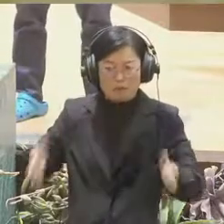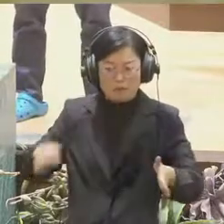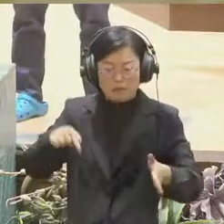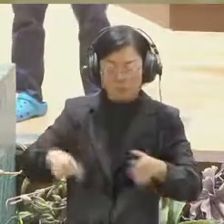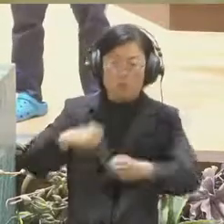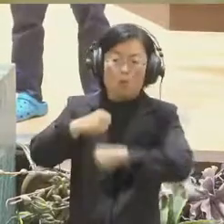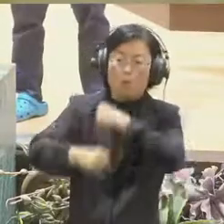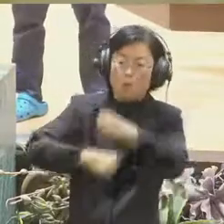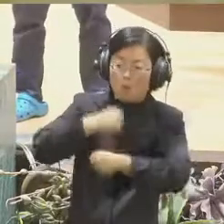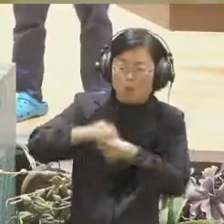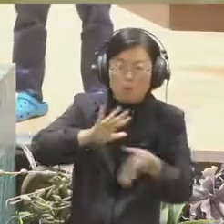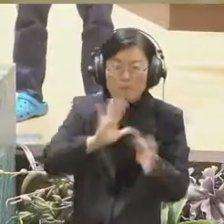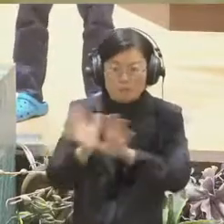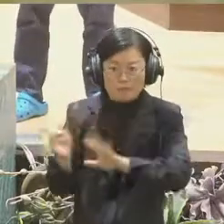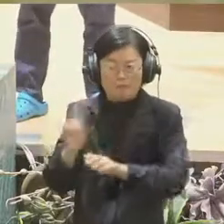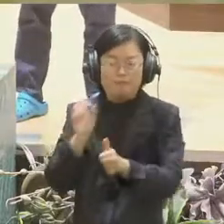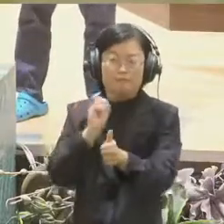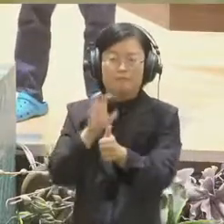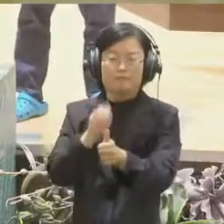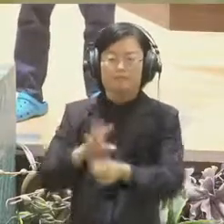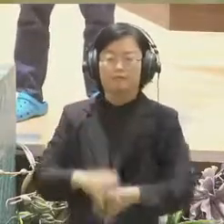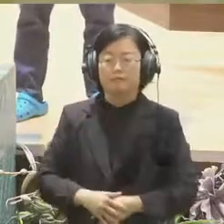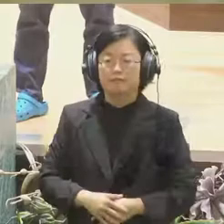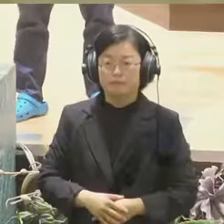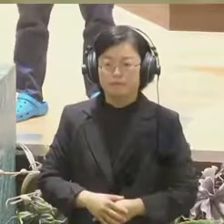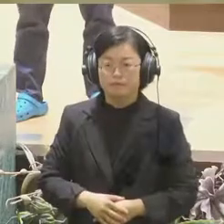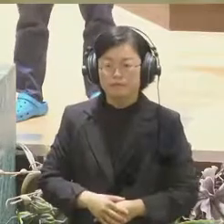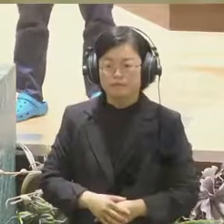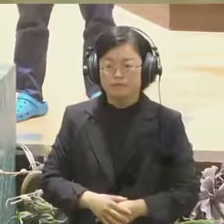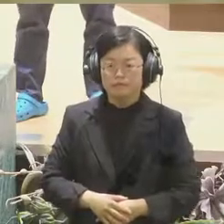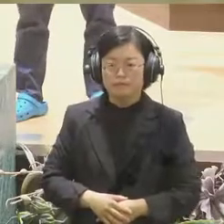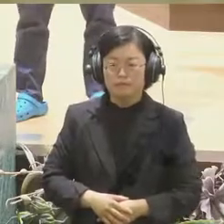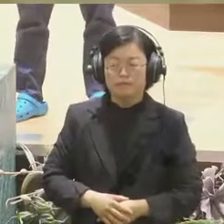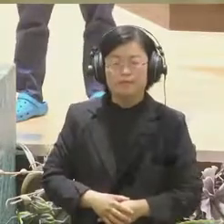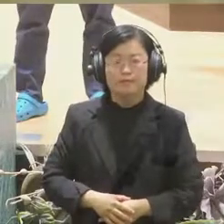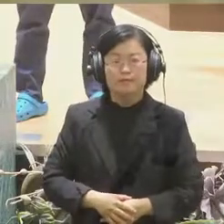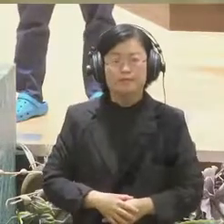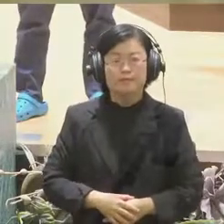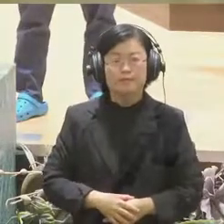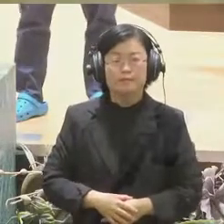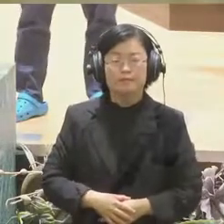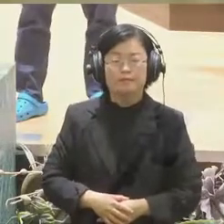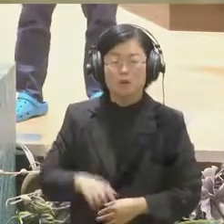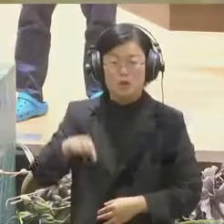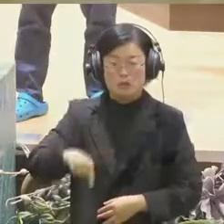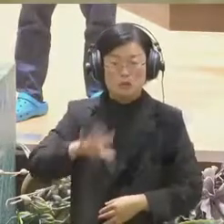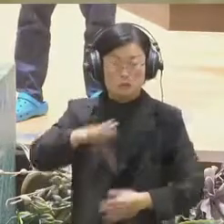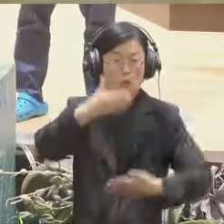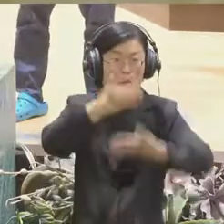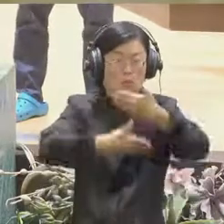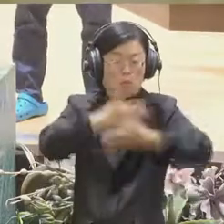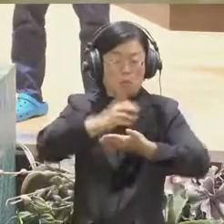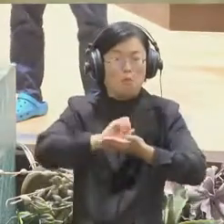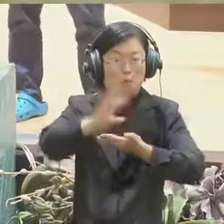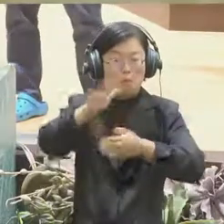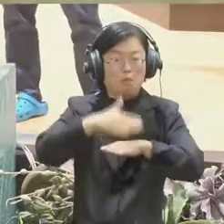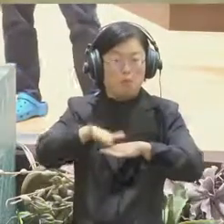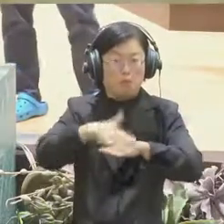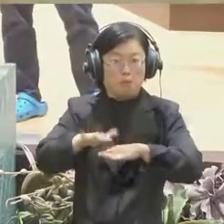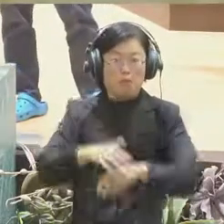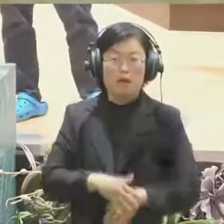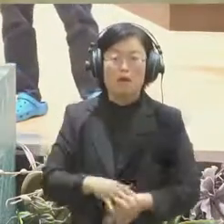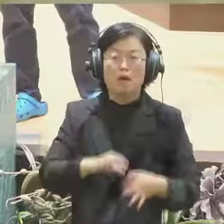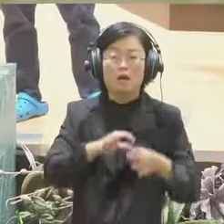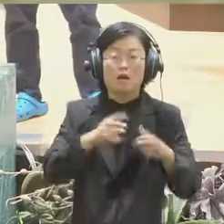動那我們接下來的部分因為在第一位講者的部分我們會有預錄的影片然後第二場的講